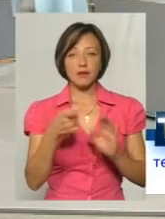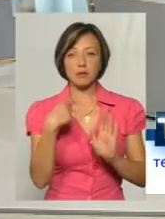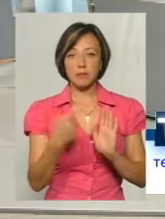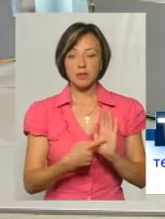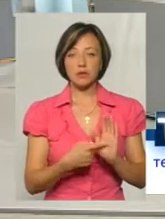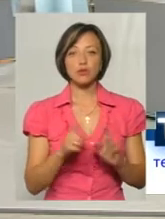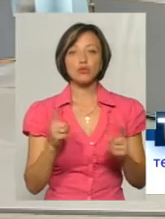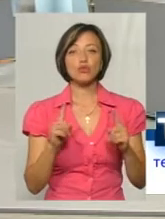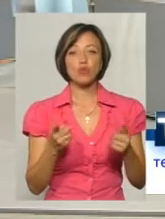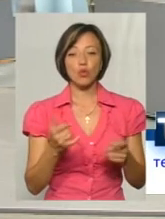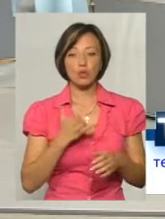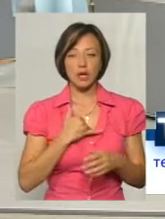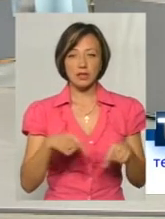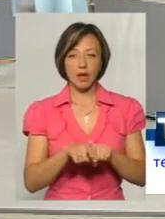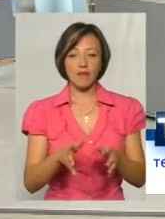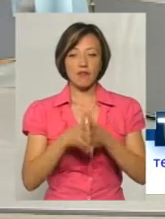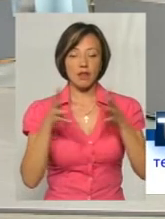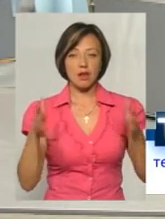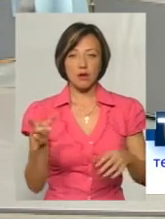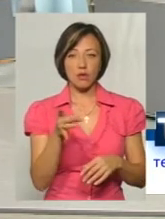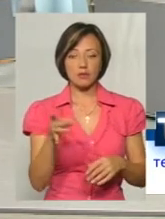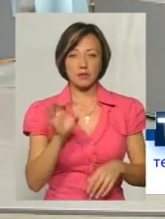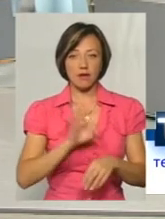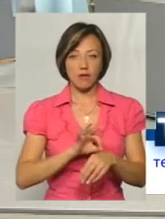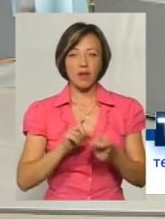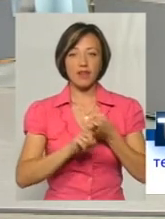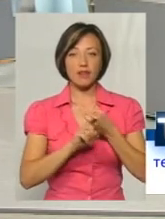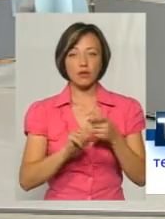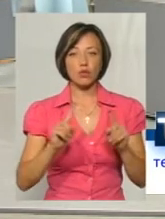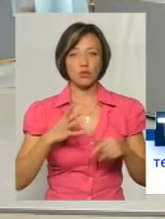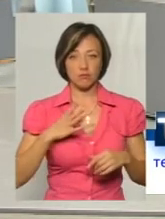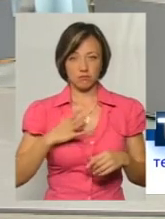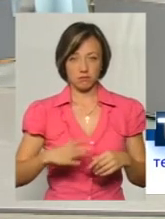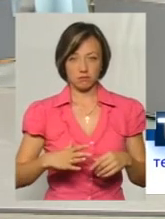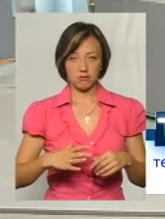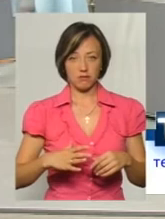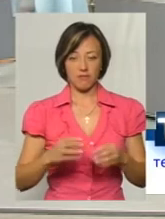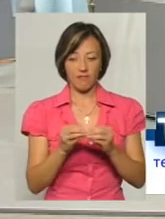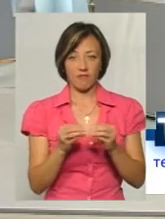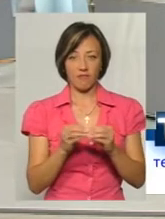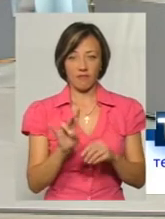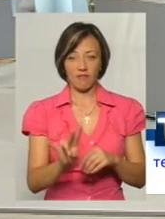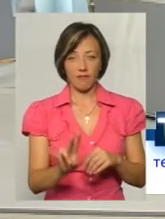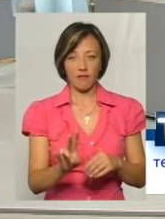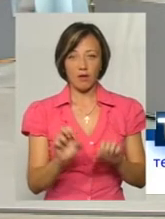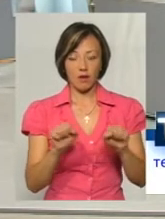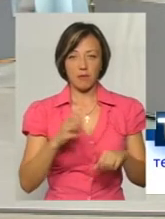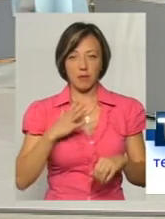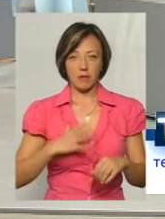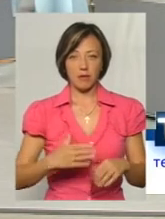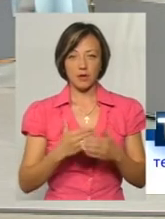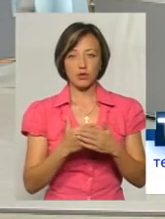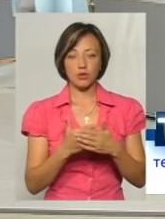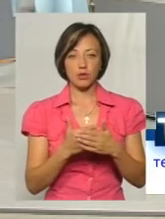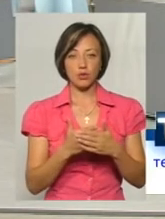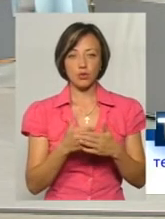через що ми маємо такі масштаби захворювання? Збудник дуже стійкий. Збудник стійкий як до